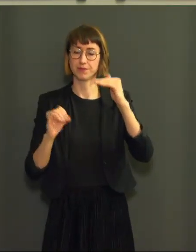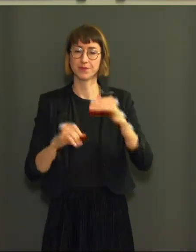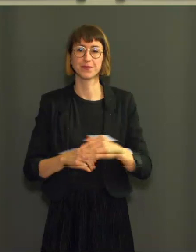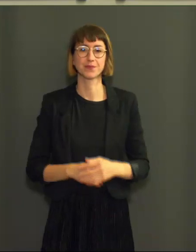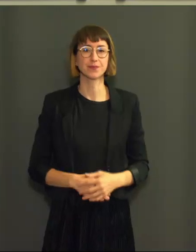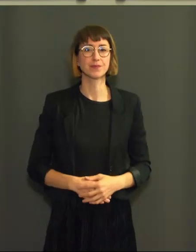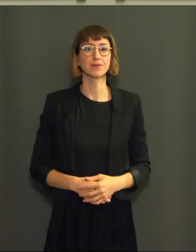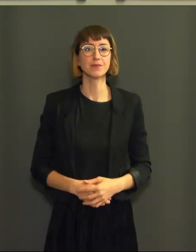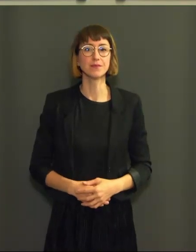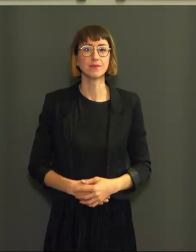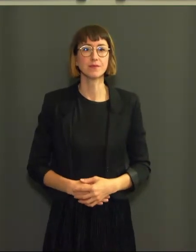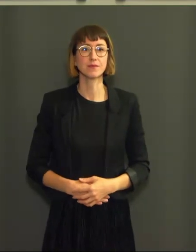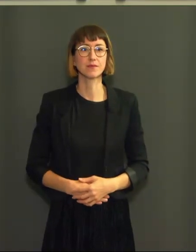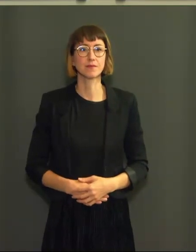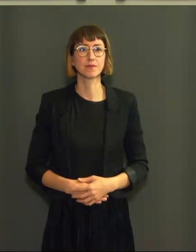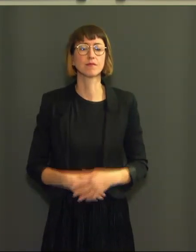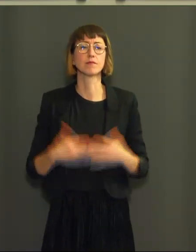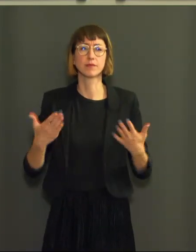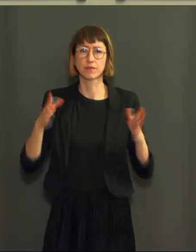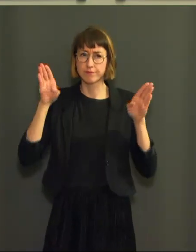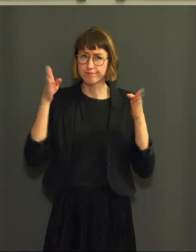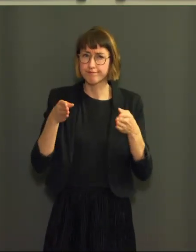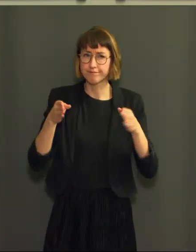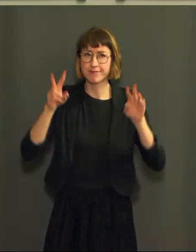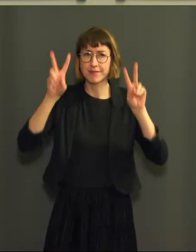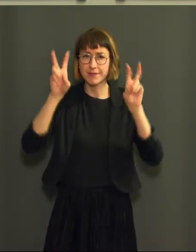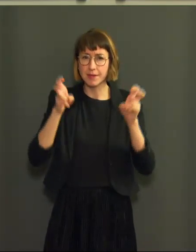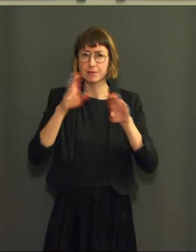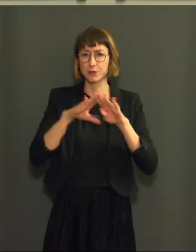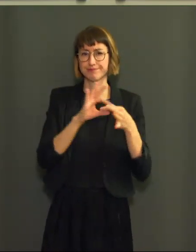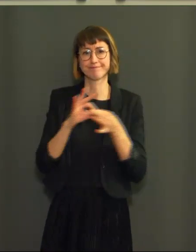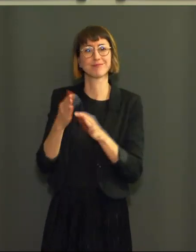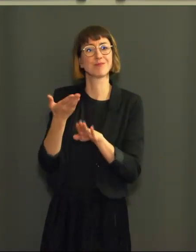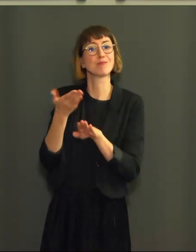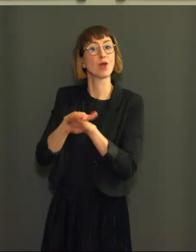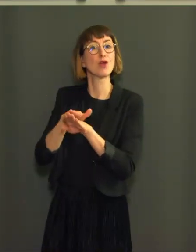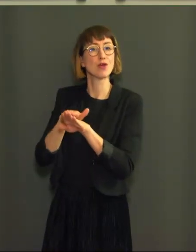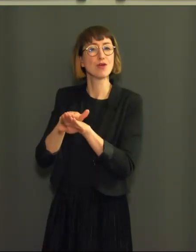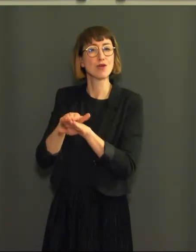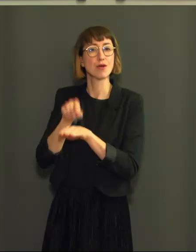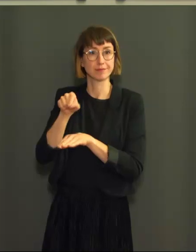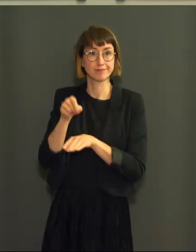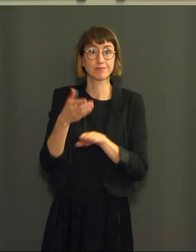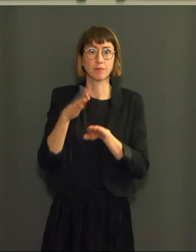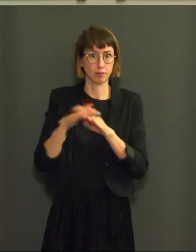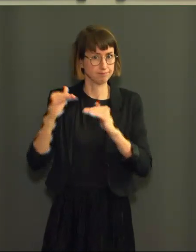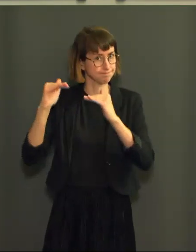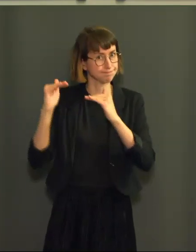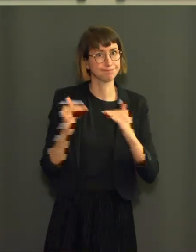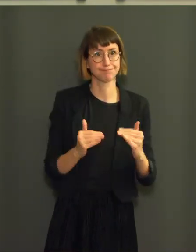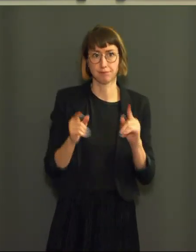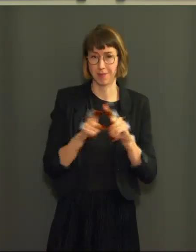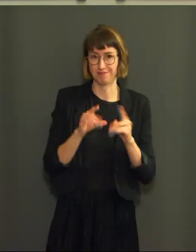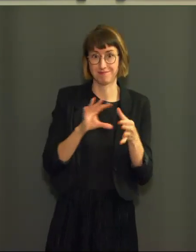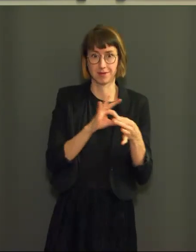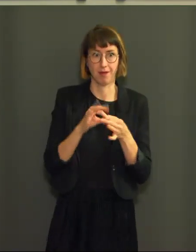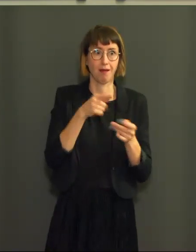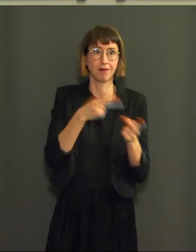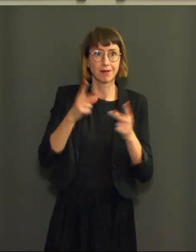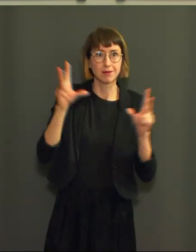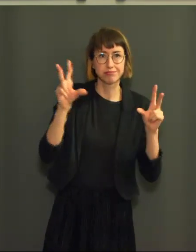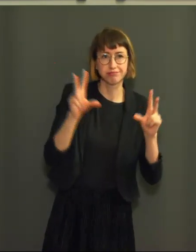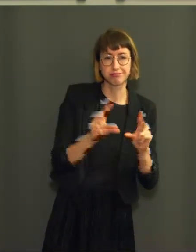Au niveau des décès, nous avons le même genre de bonnes nouvelles. Les chiffres continuent à diminuer. Nous avons encore à déplorer 11